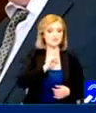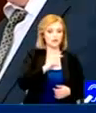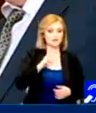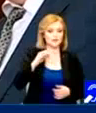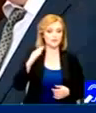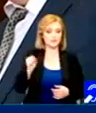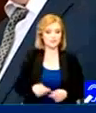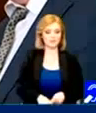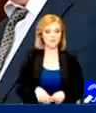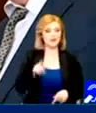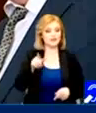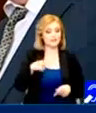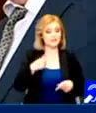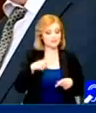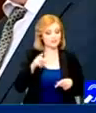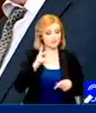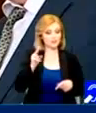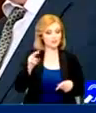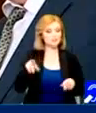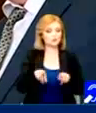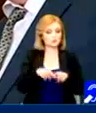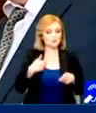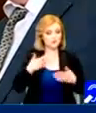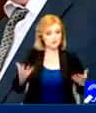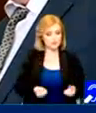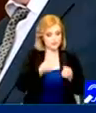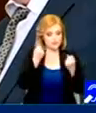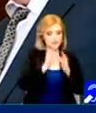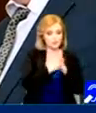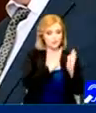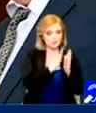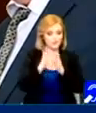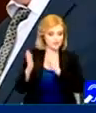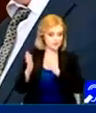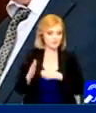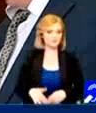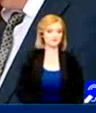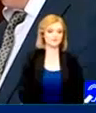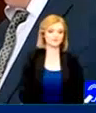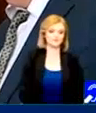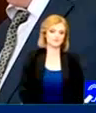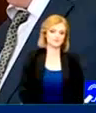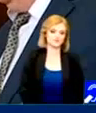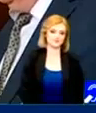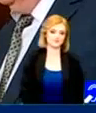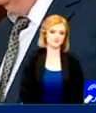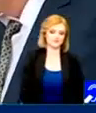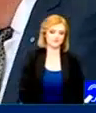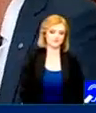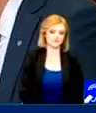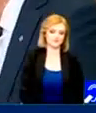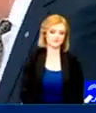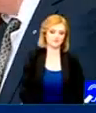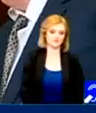suportul substanțial acordat Bibliotecii Naționale Republicii Moldova prin completarea colecțiilor cu alese cărți din literatura română. Felicitări,